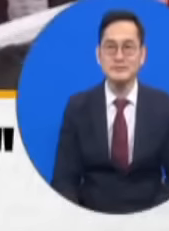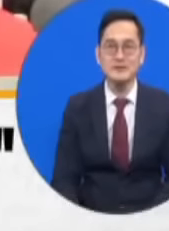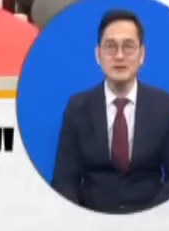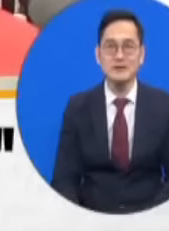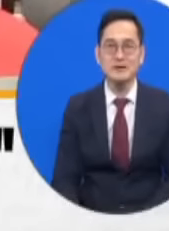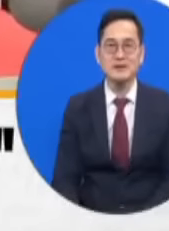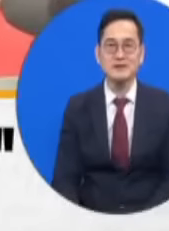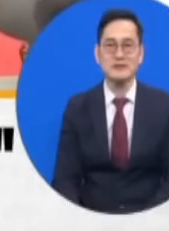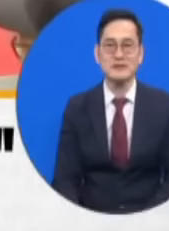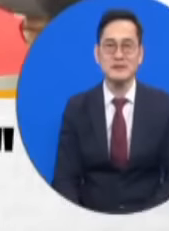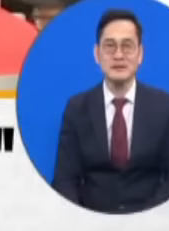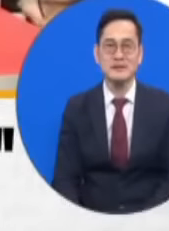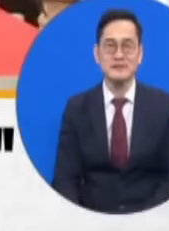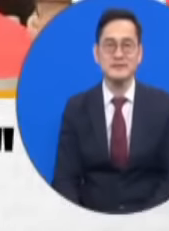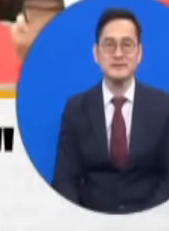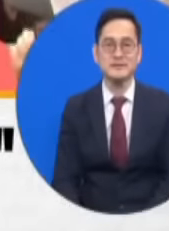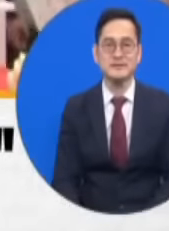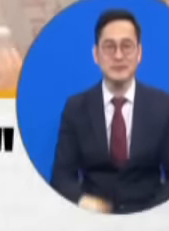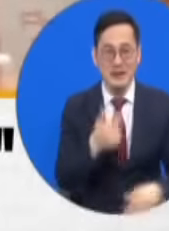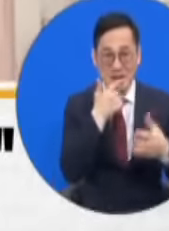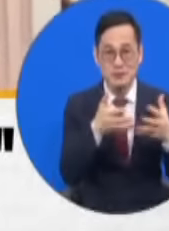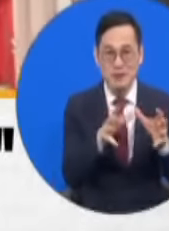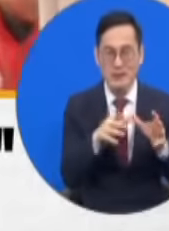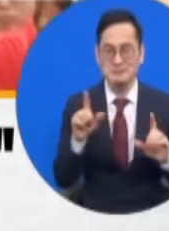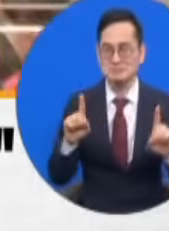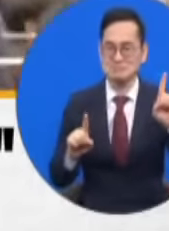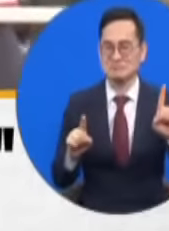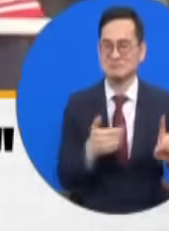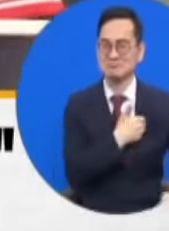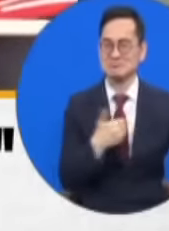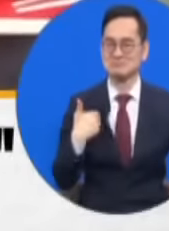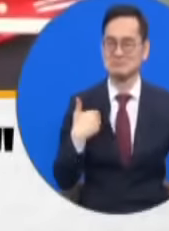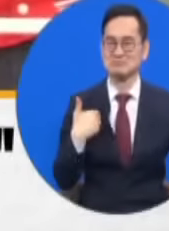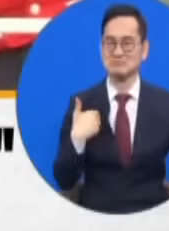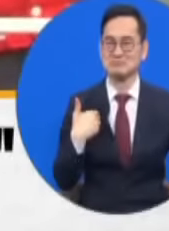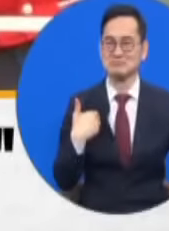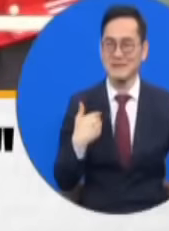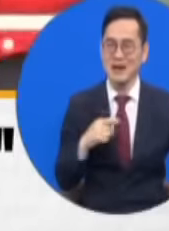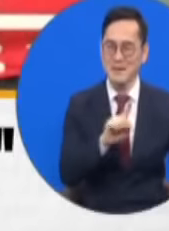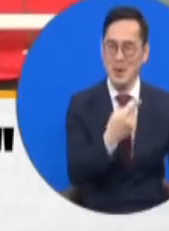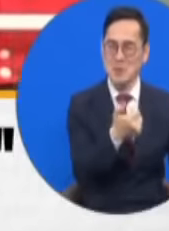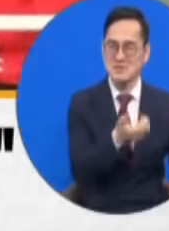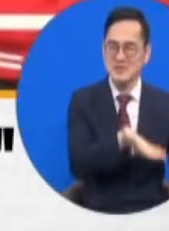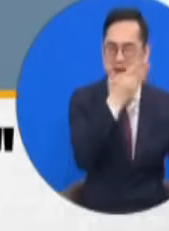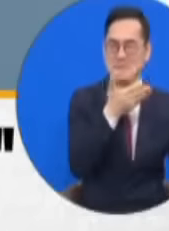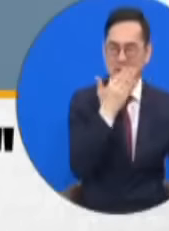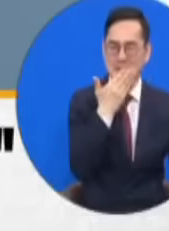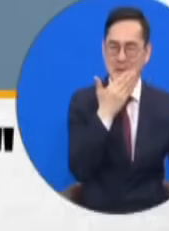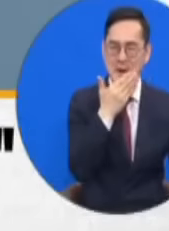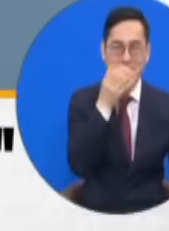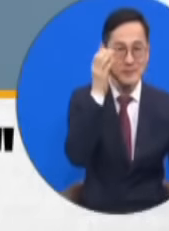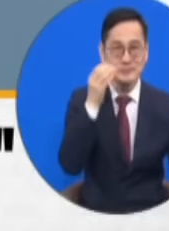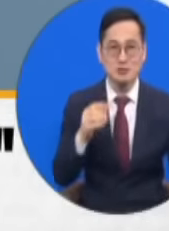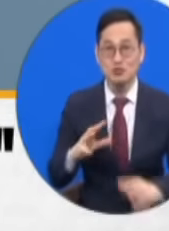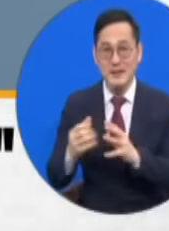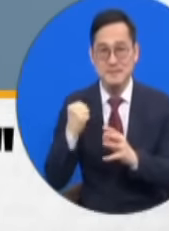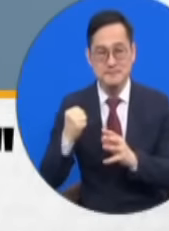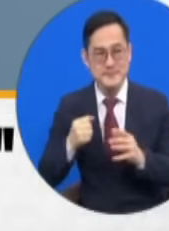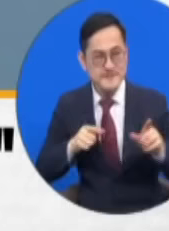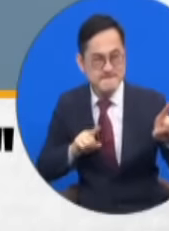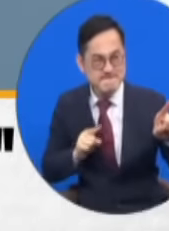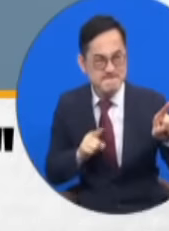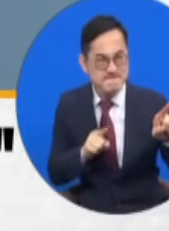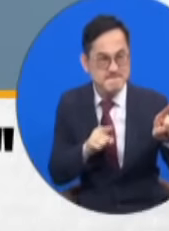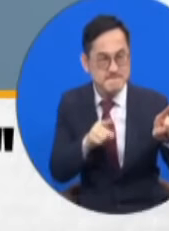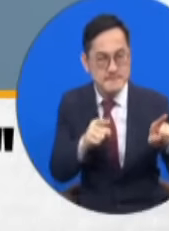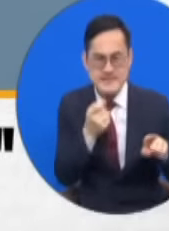민주당은 지금까지 우세한 분위기 속에서 과반을 강조하고 있지만은 국민의힘은 따라가는 입장에서 한